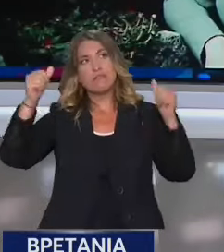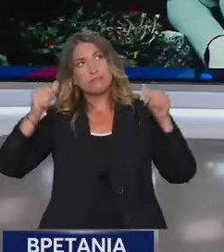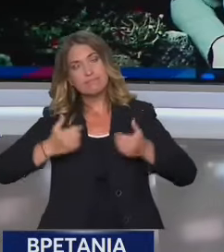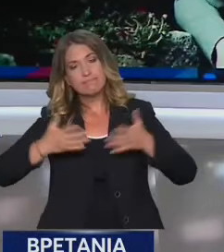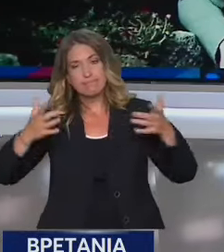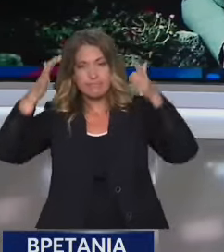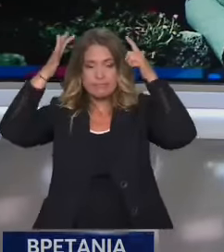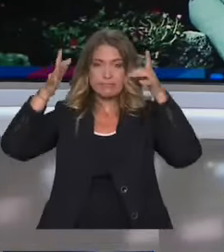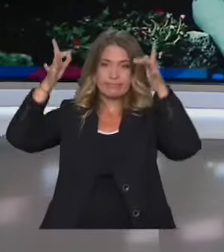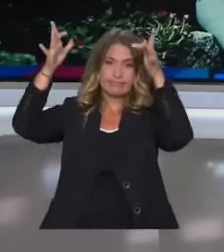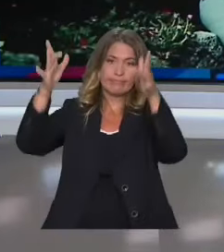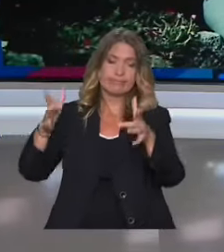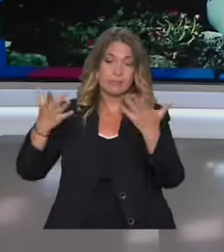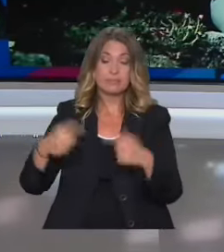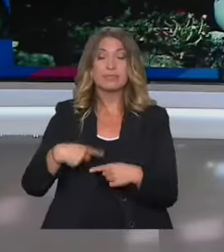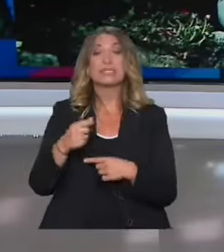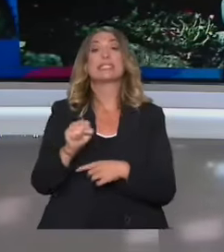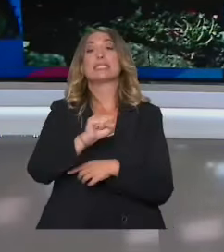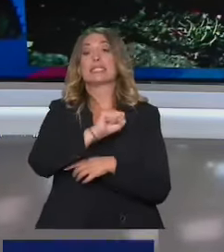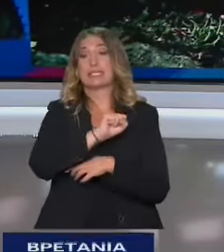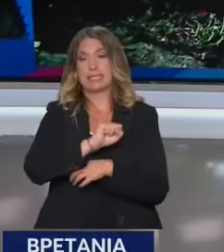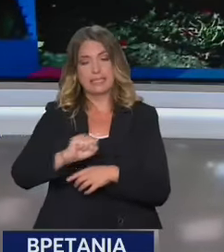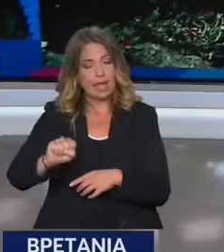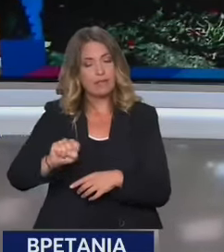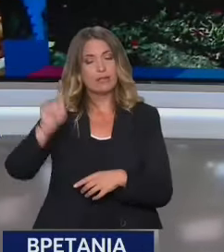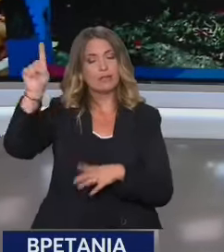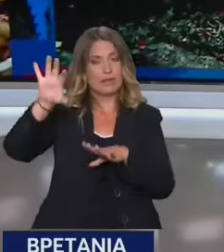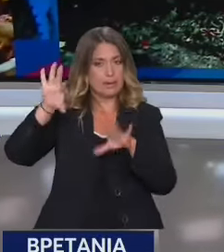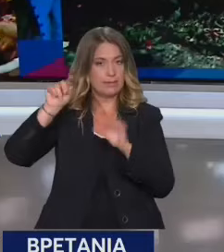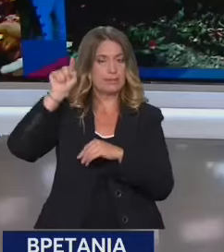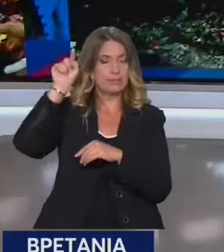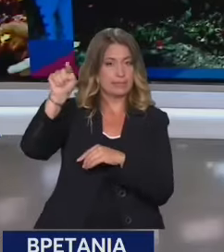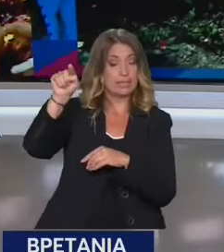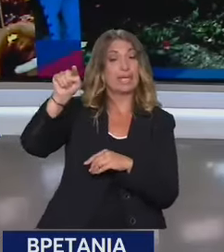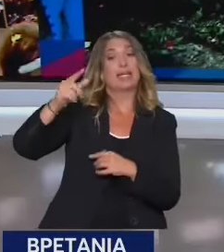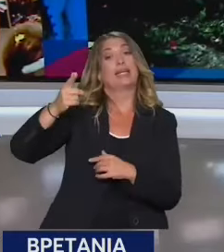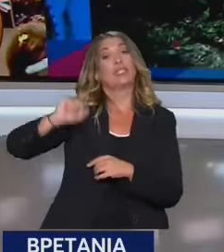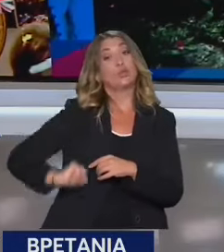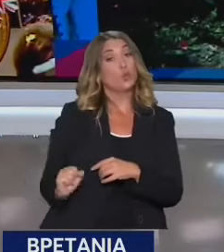και από το Σάββατο θα ξεκινήσει και η μεταφορά της σωρού της βασίλισσας Ελισάβετ από το